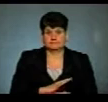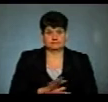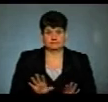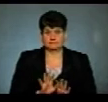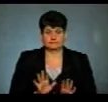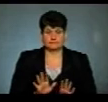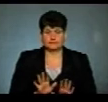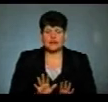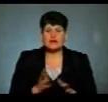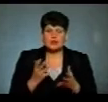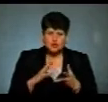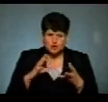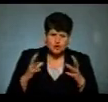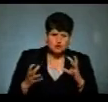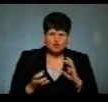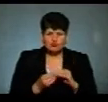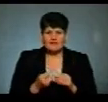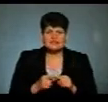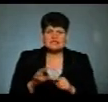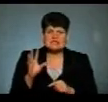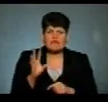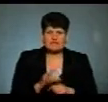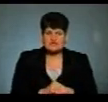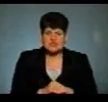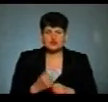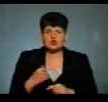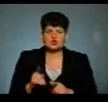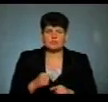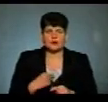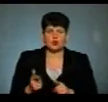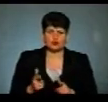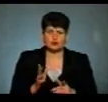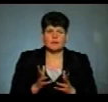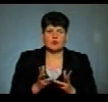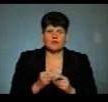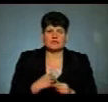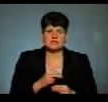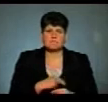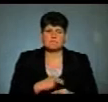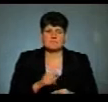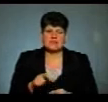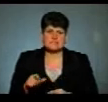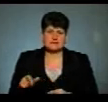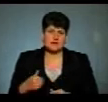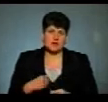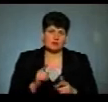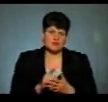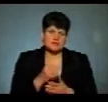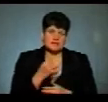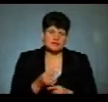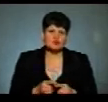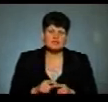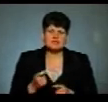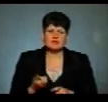якщо навіть сумувати оце все, що ми готові будемо нарахувати нашим працівникам, то я мушу сказати, що це